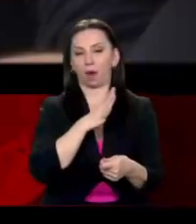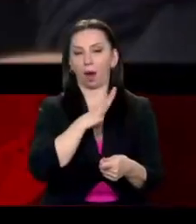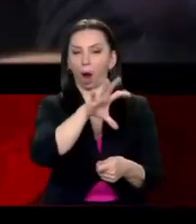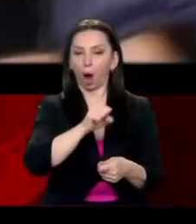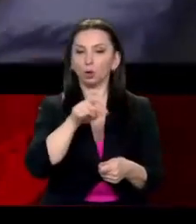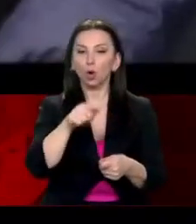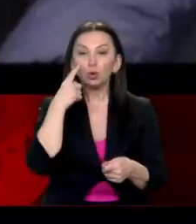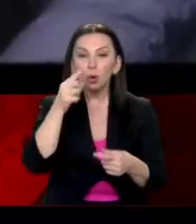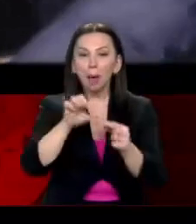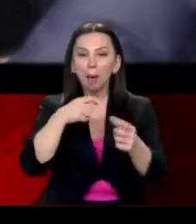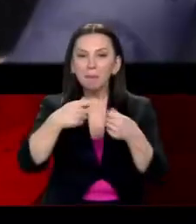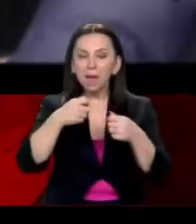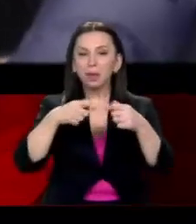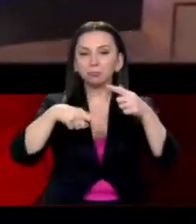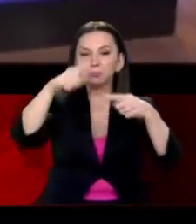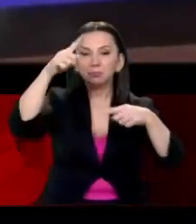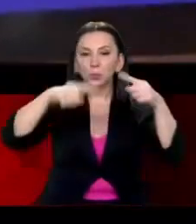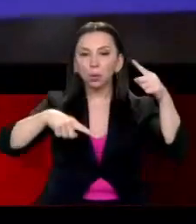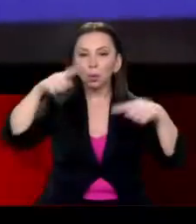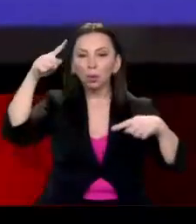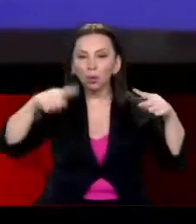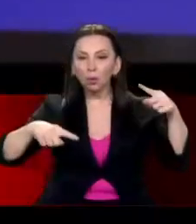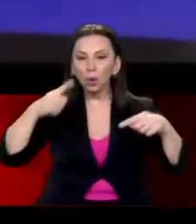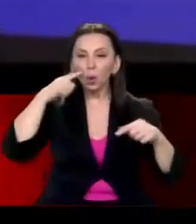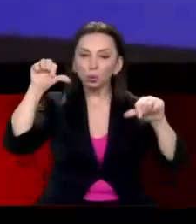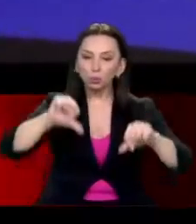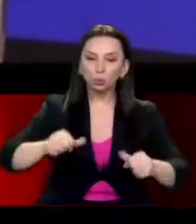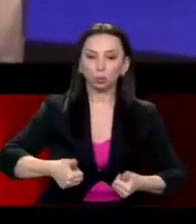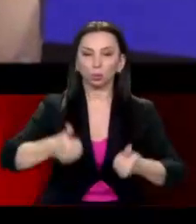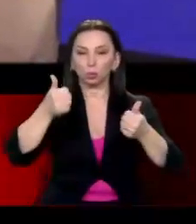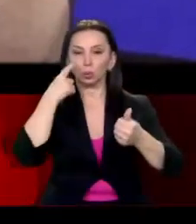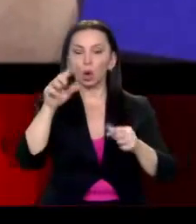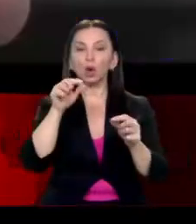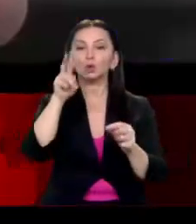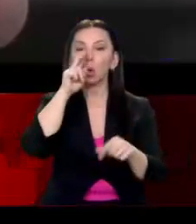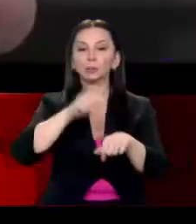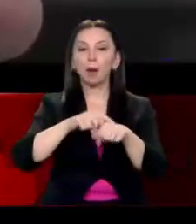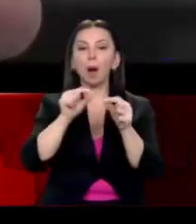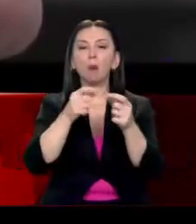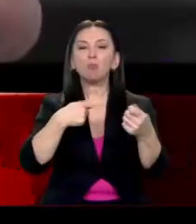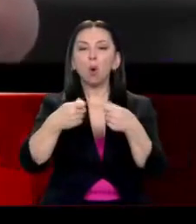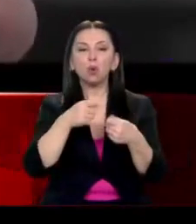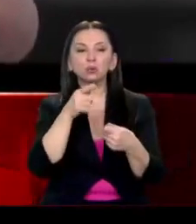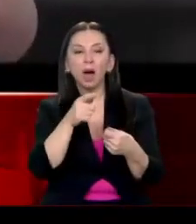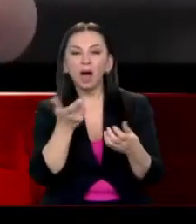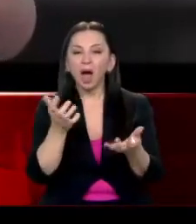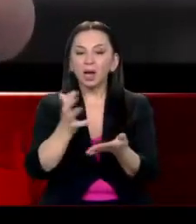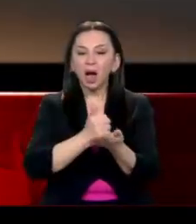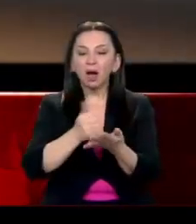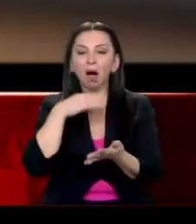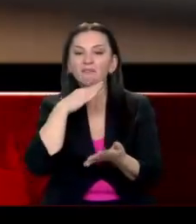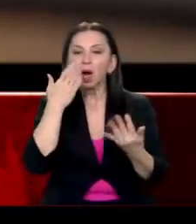haliyle piyasadaki anlık dalgalanmalardan fazlasıyla etkileniyor. Son dönemde borsadaki bu durgunluk nedeniyle genç ve